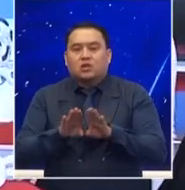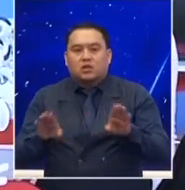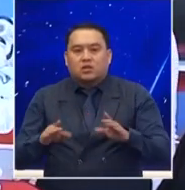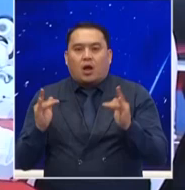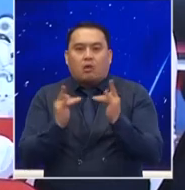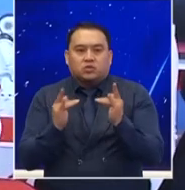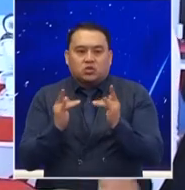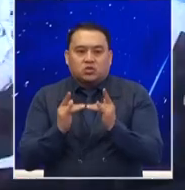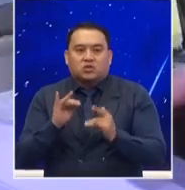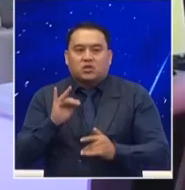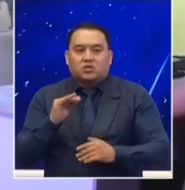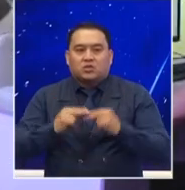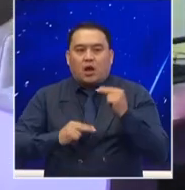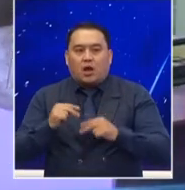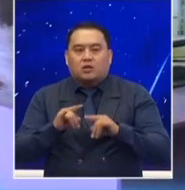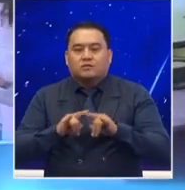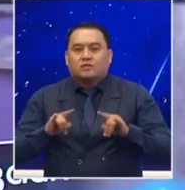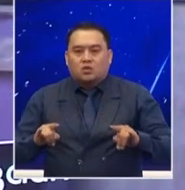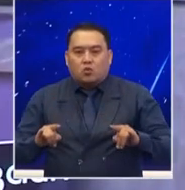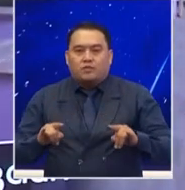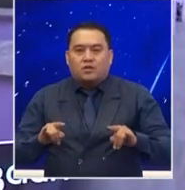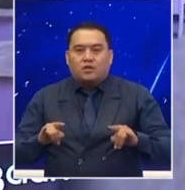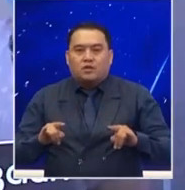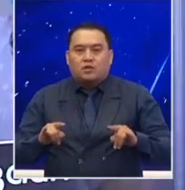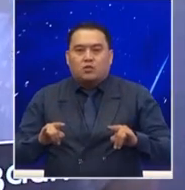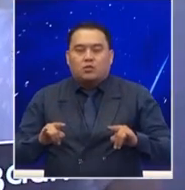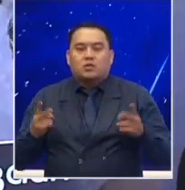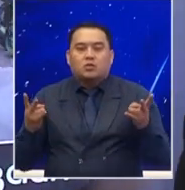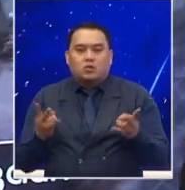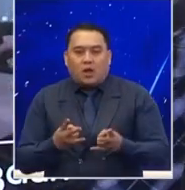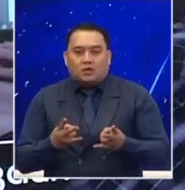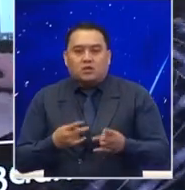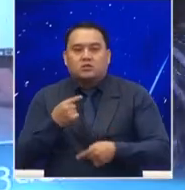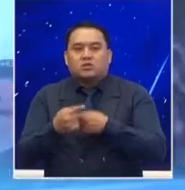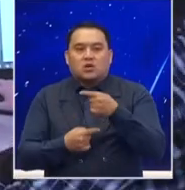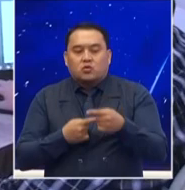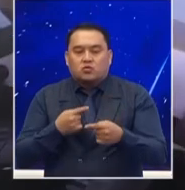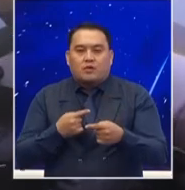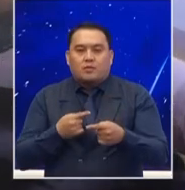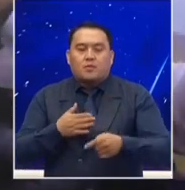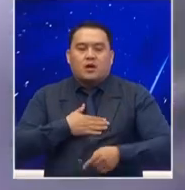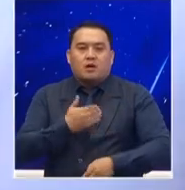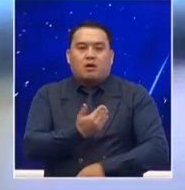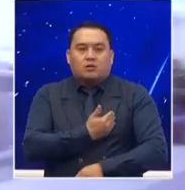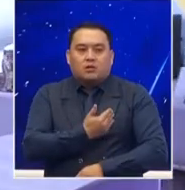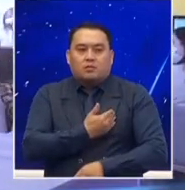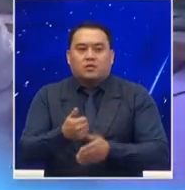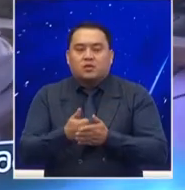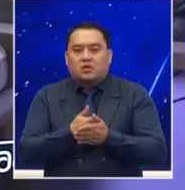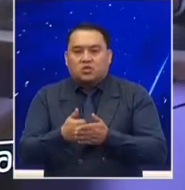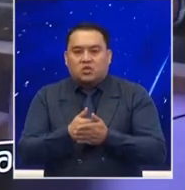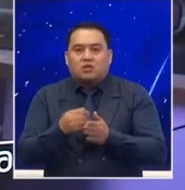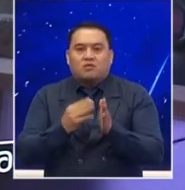общежитий, вот строительство детских садов. Почему? Потому что надо до конца довести. Хотя мы уже достигли